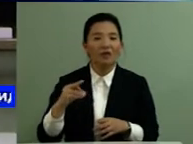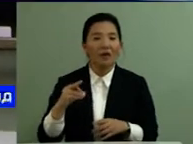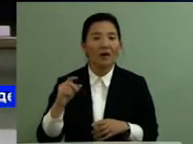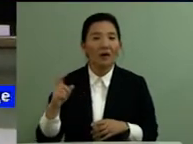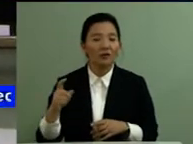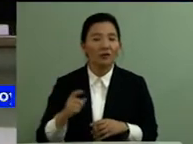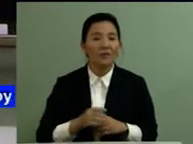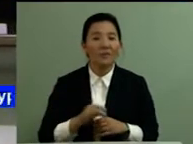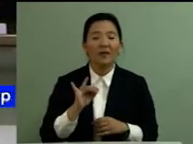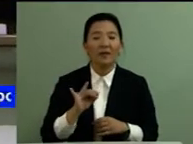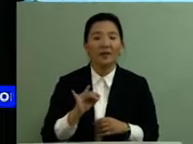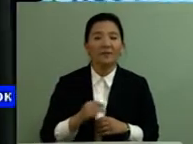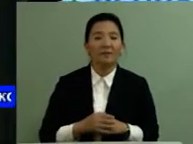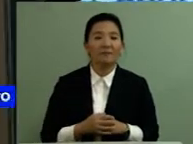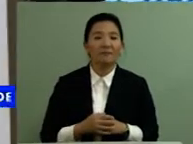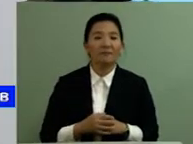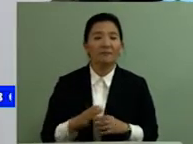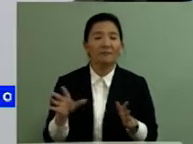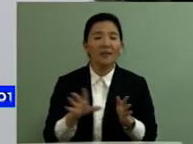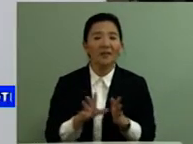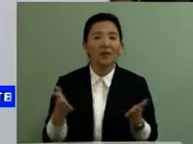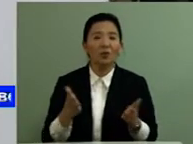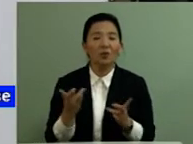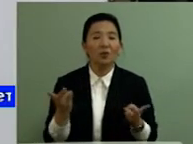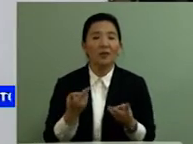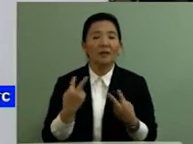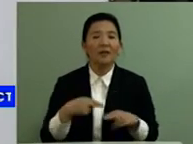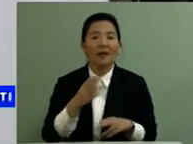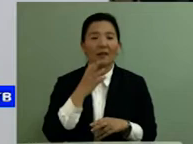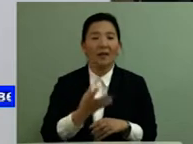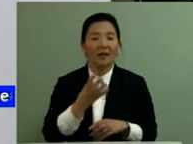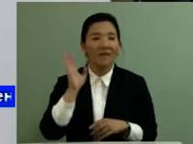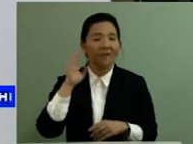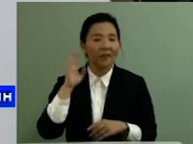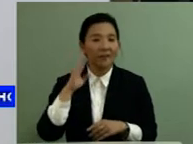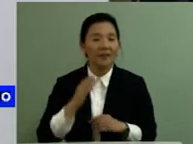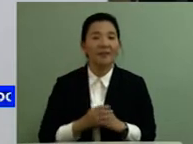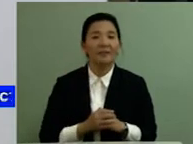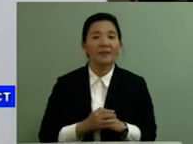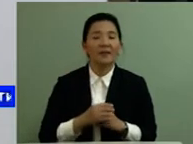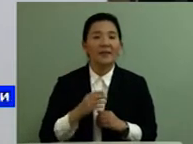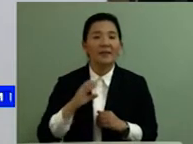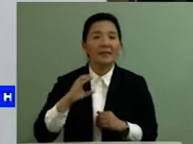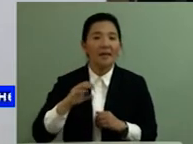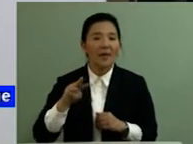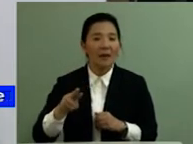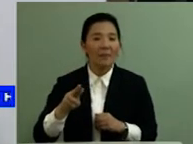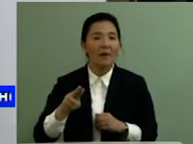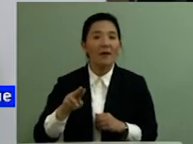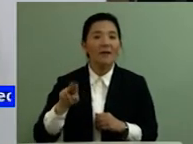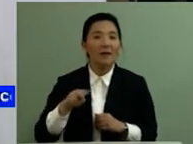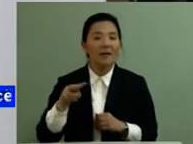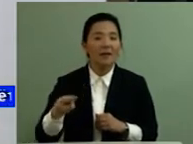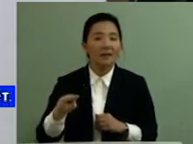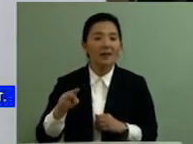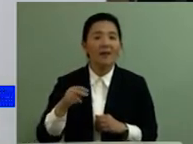mgh и энергия, которая нужна для нагрева воды, cm дельта t